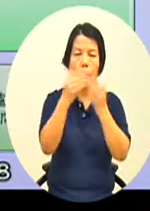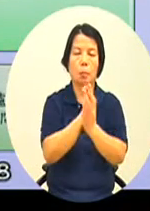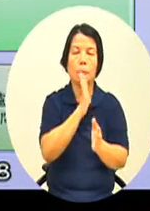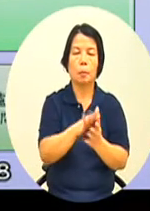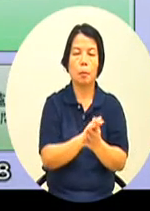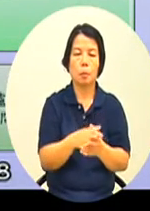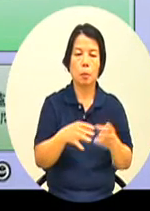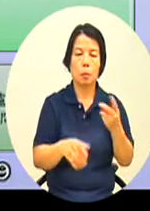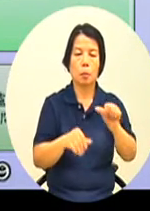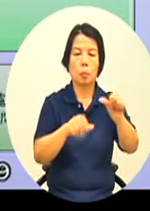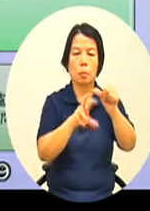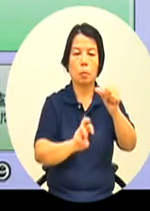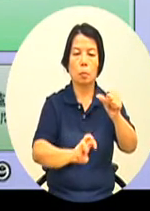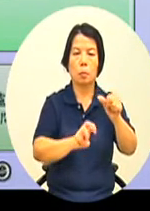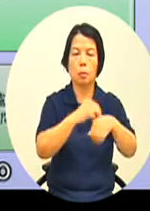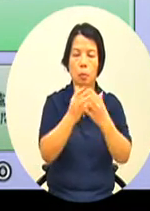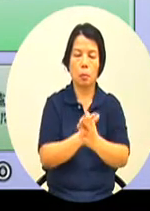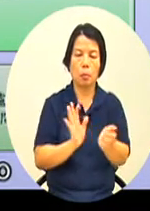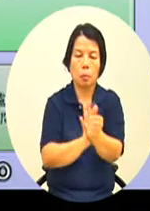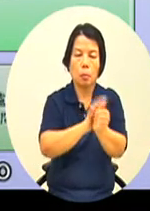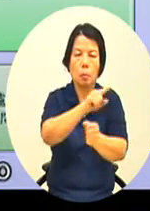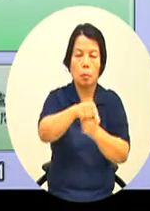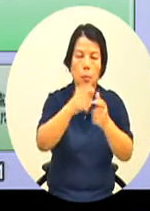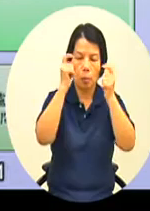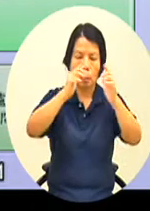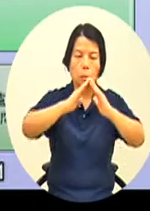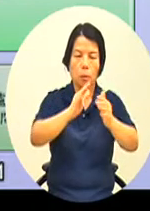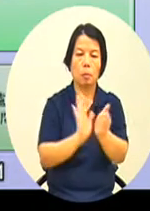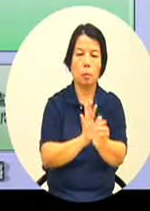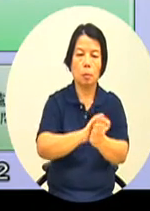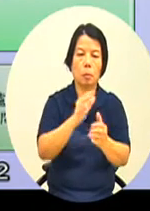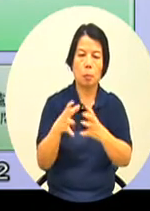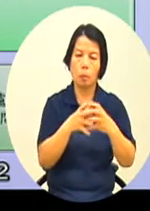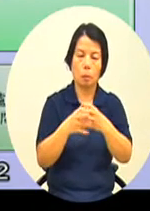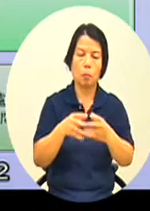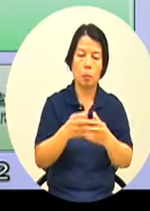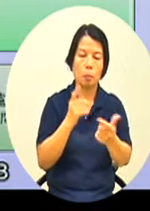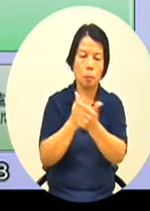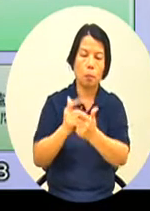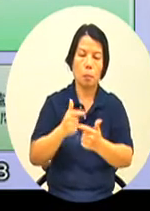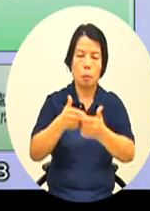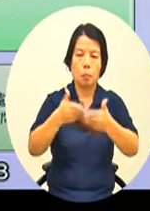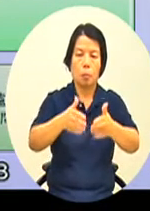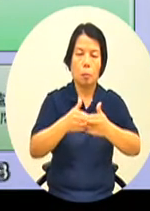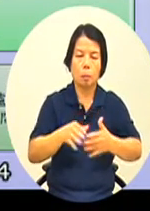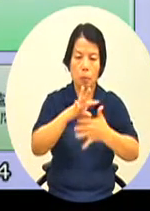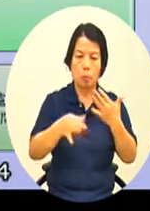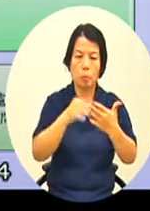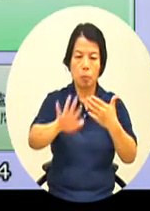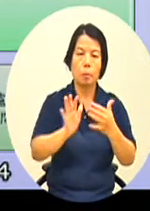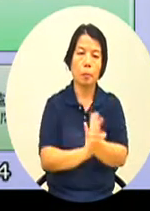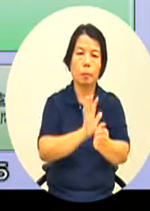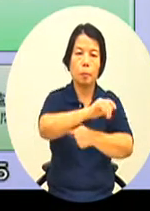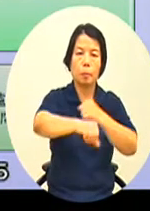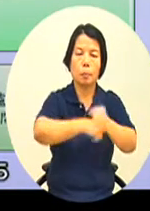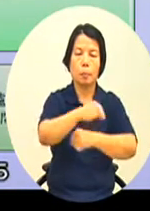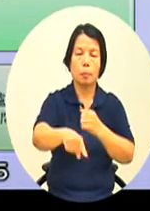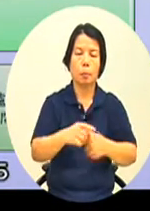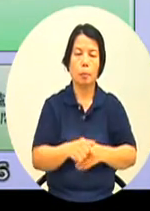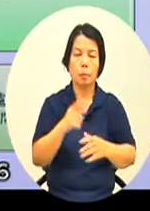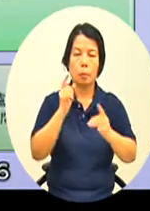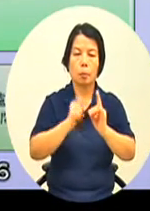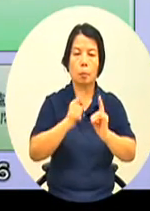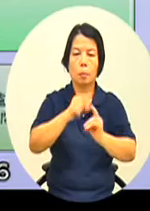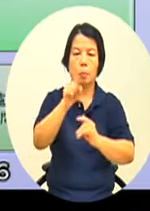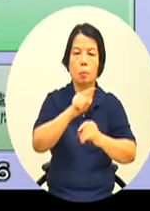们已经订定了高雄市辅导宗教友善活动环境的一个要点。那同时我们也推动我们的宗教友善